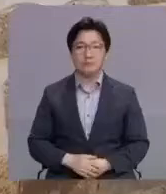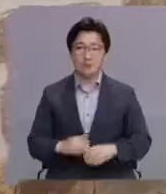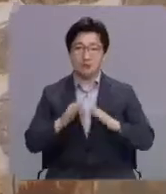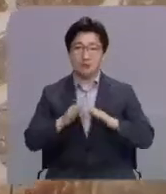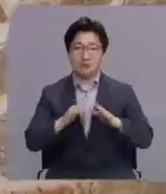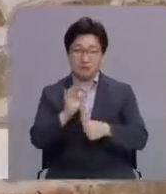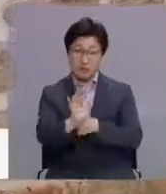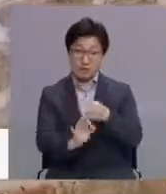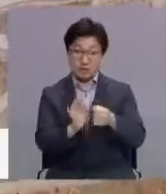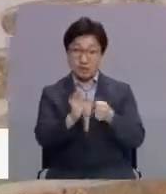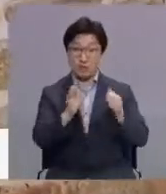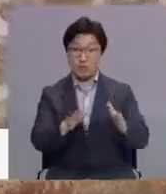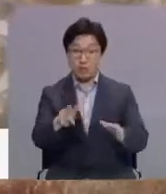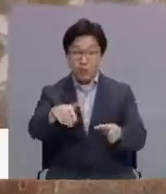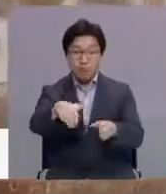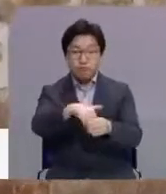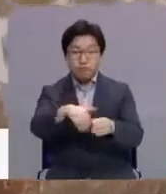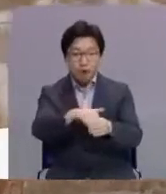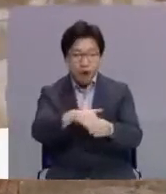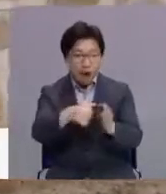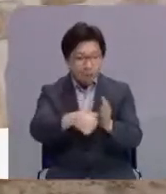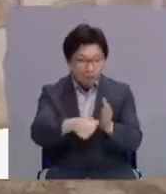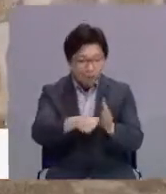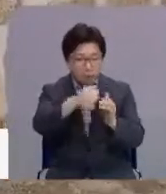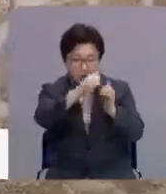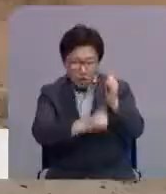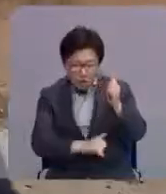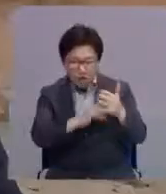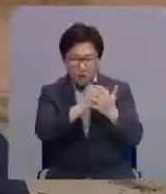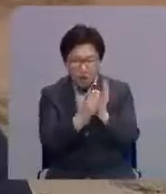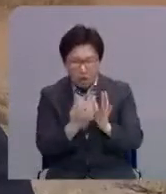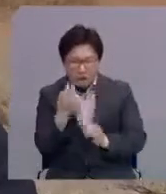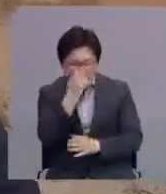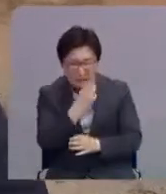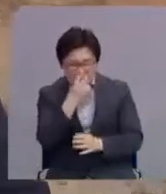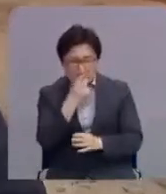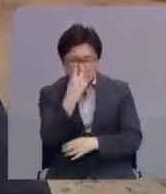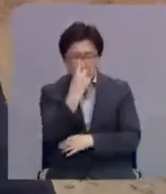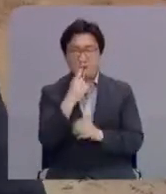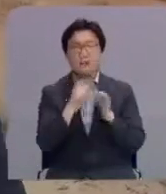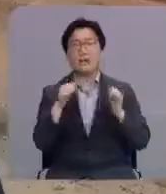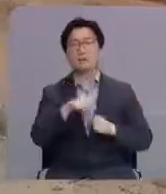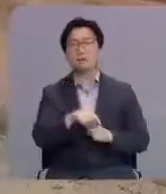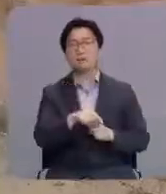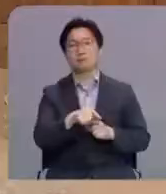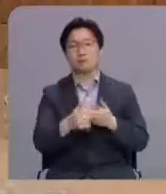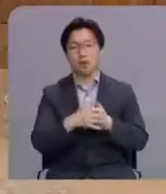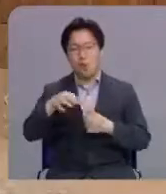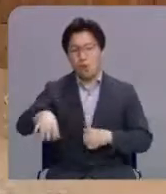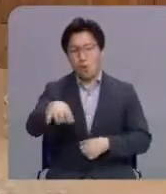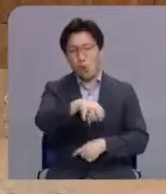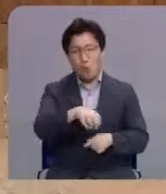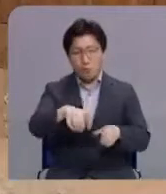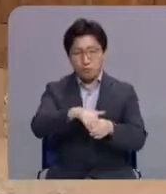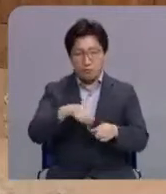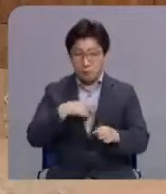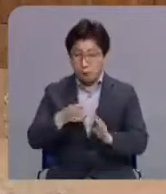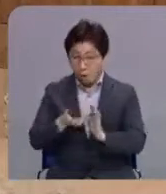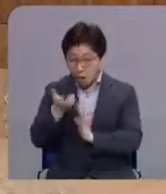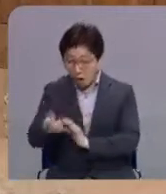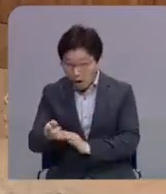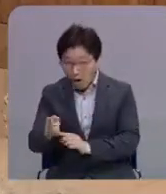전주에서 10년 동안 문화재 지킴이로 활동해온 이철우 씨. 덕진 고흥과 조경단 등 지역 곳곳의 문화재를